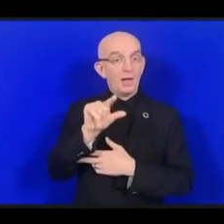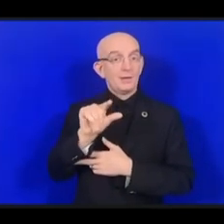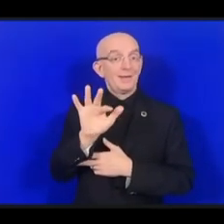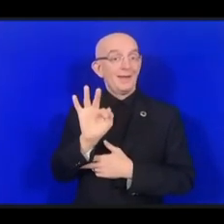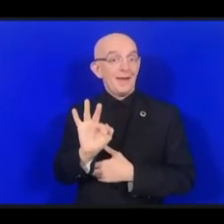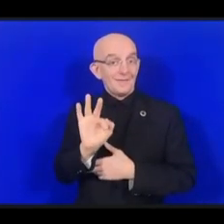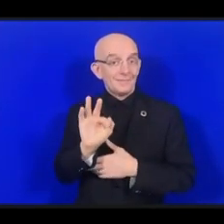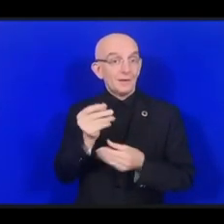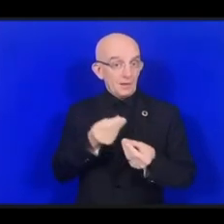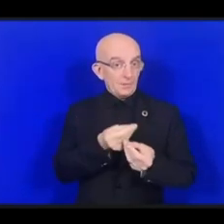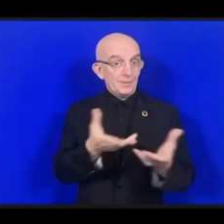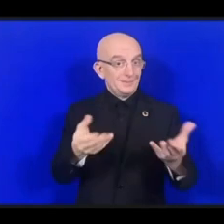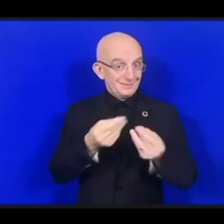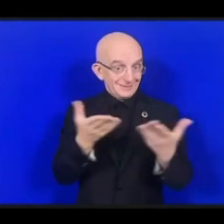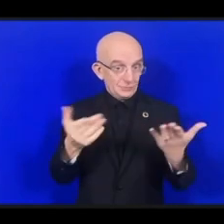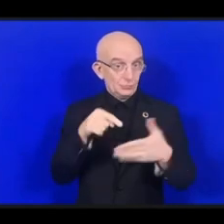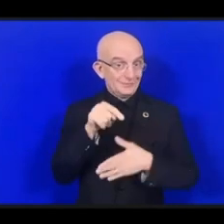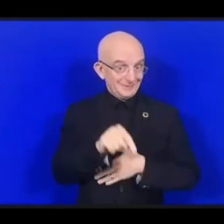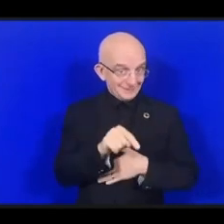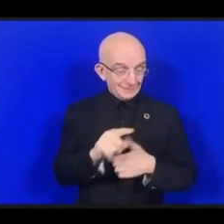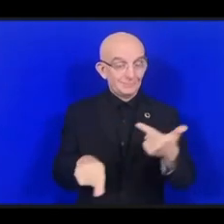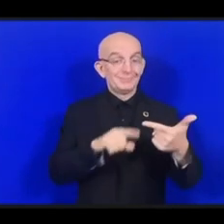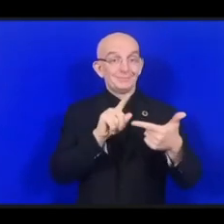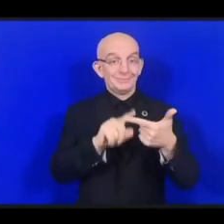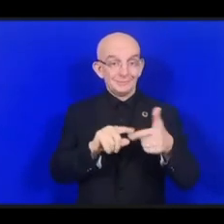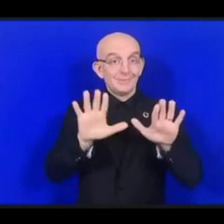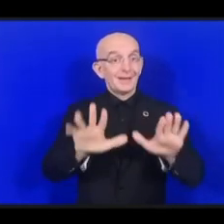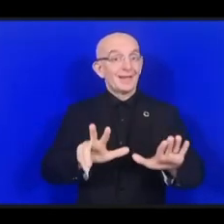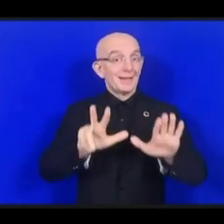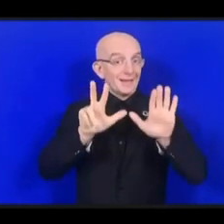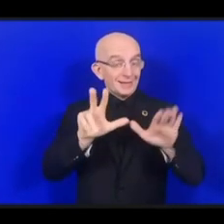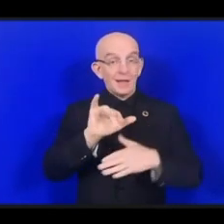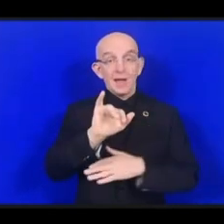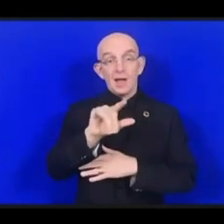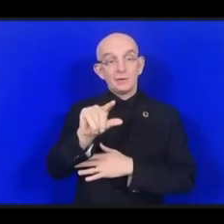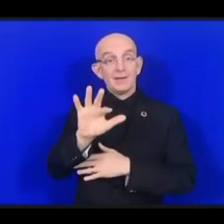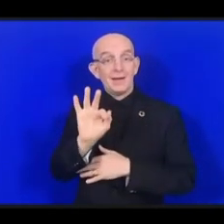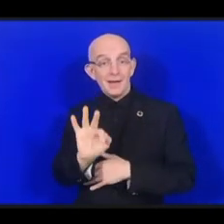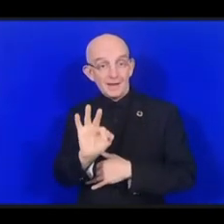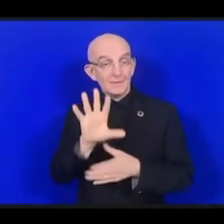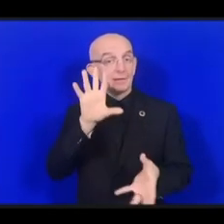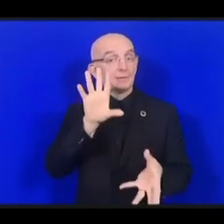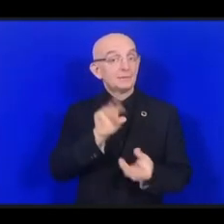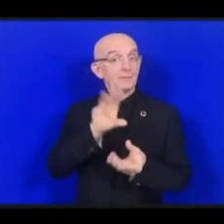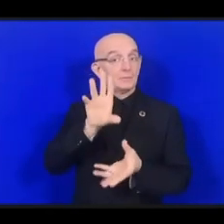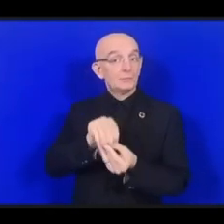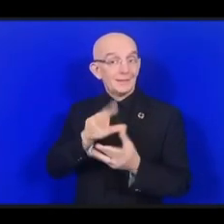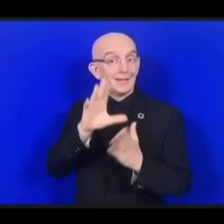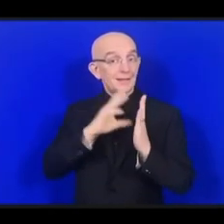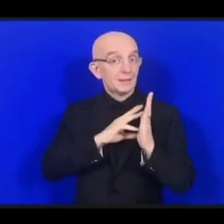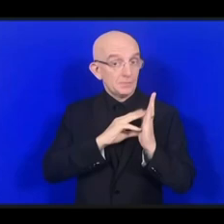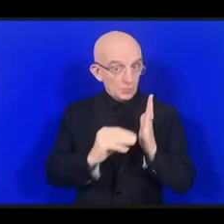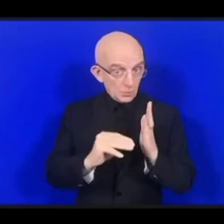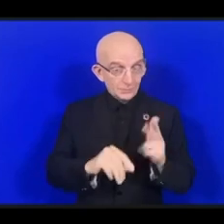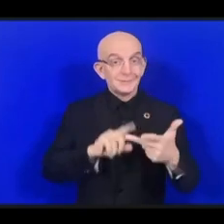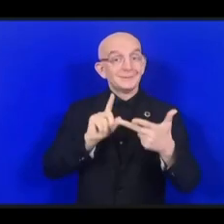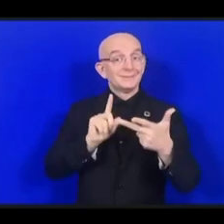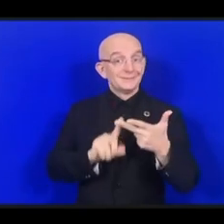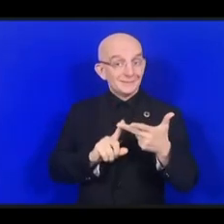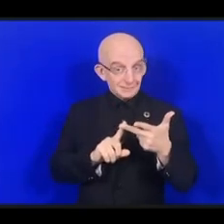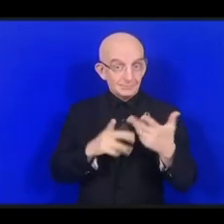troisièmement les documents de réalisation du FGI et qurièmement plus de 300 rapports de